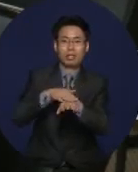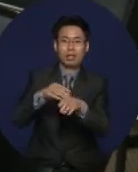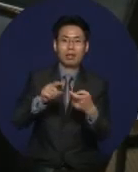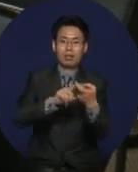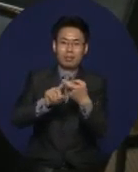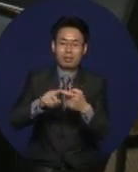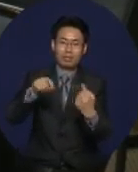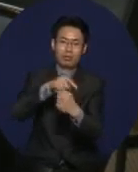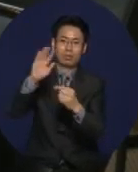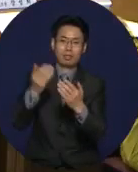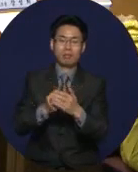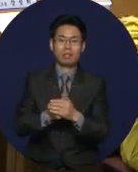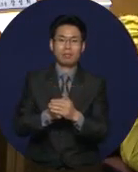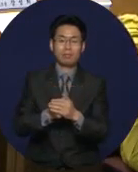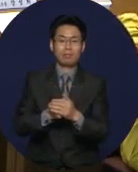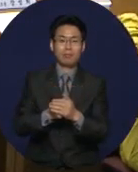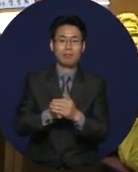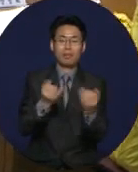구축협의체가 운영됩니다.